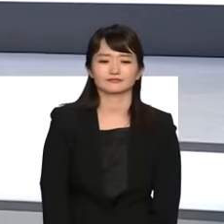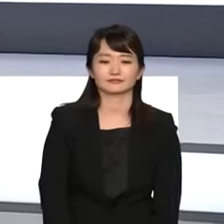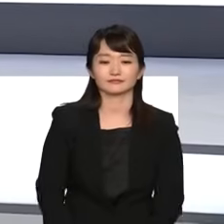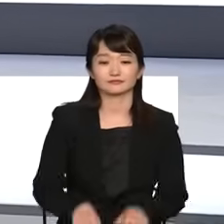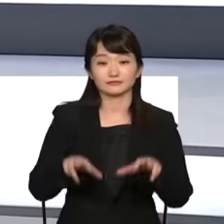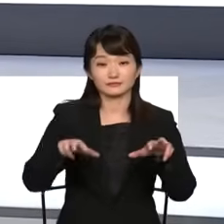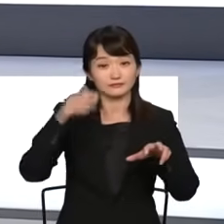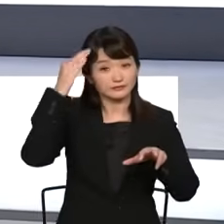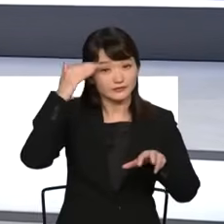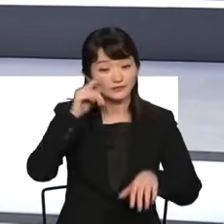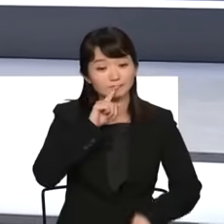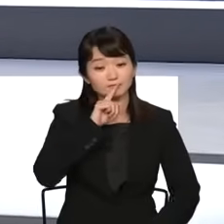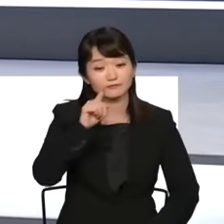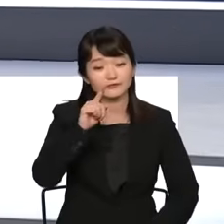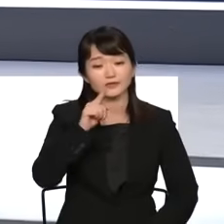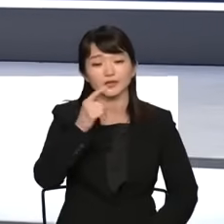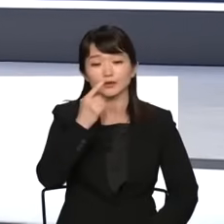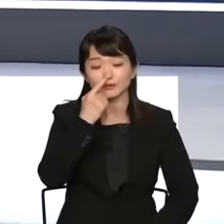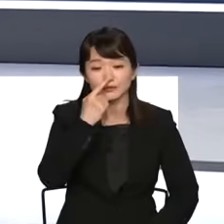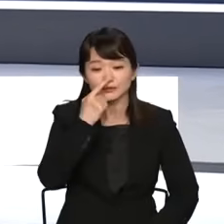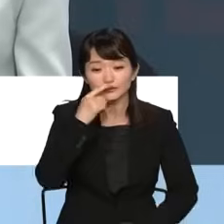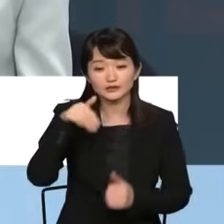我确实那个时候很喜欢学习韩语的这个过程，我喜欢在工作中去学习一门语言，去了解那个语言背后的文化和说这种语言的人的性格、习惯、心情，我很喜欢。不过现在呢。